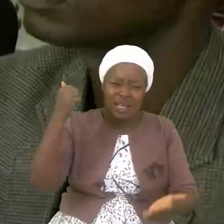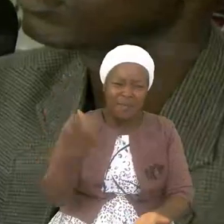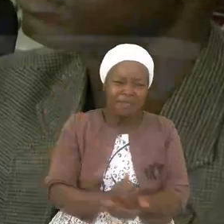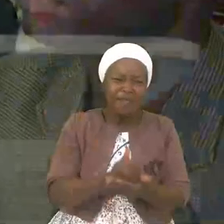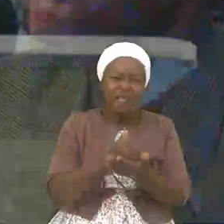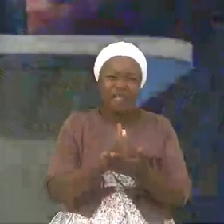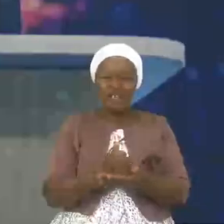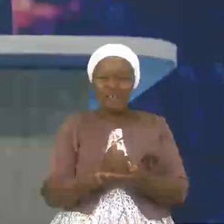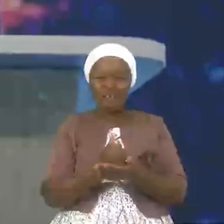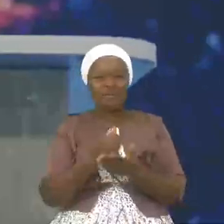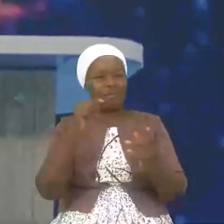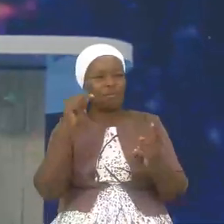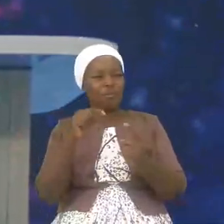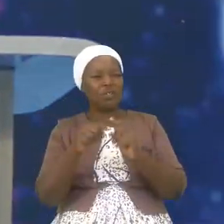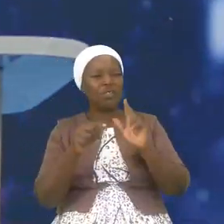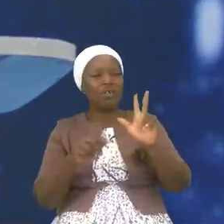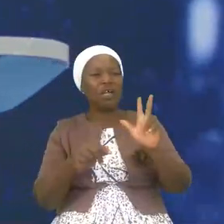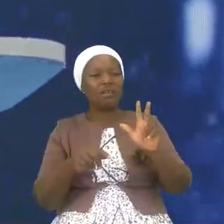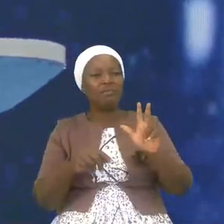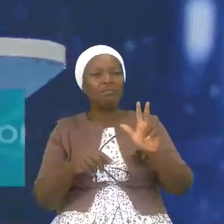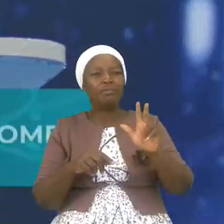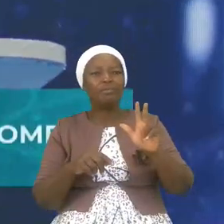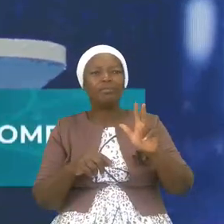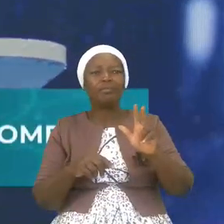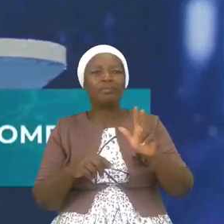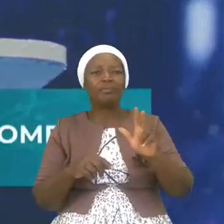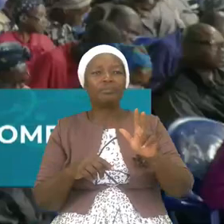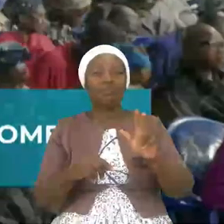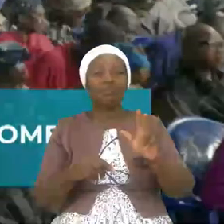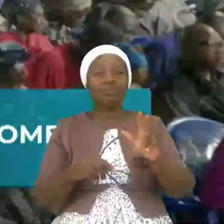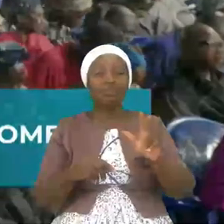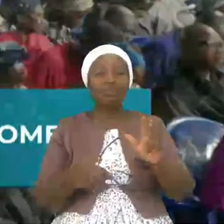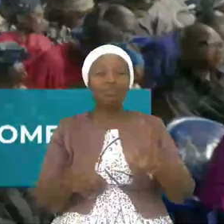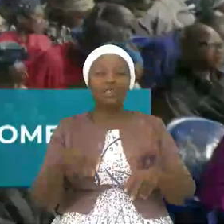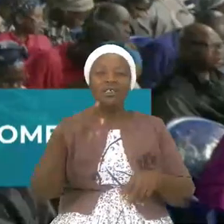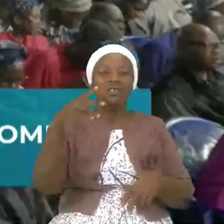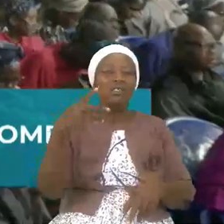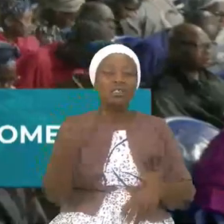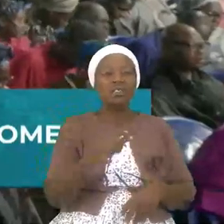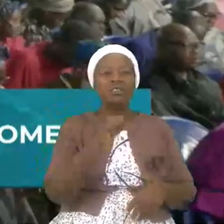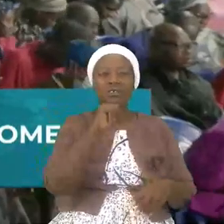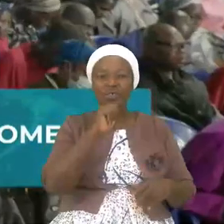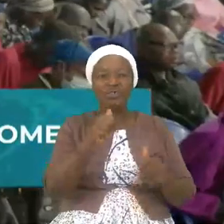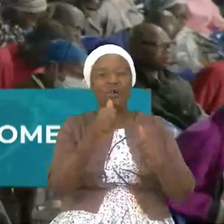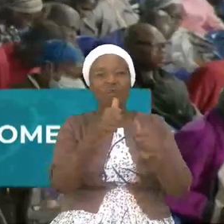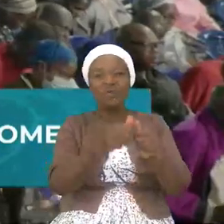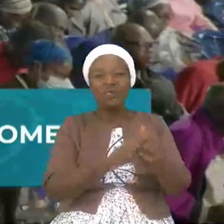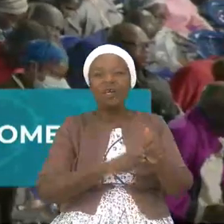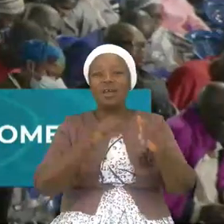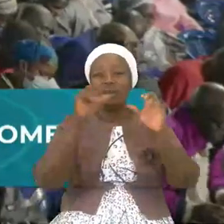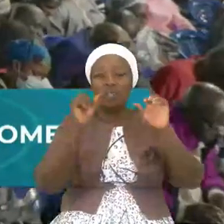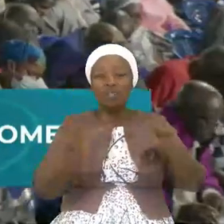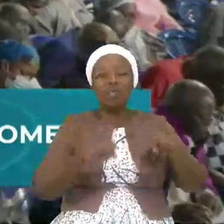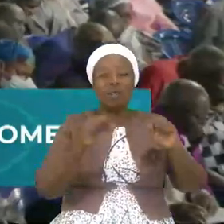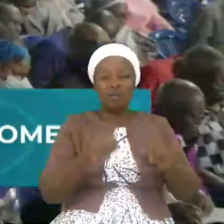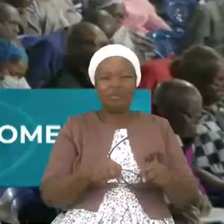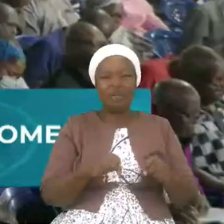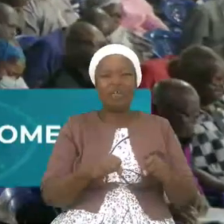Amen. Troisième point maintenant. Troisième point. L'accomplissement inévitable des